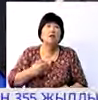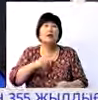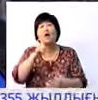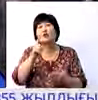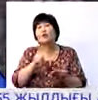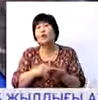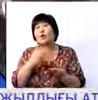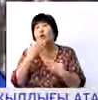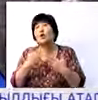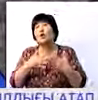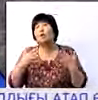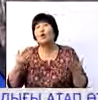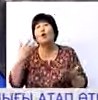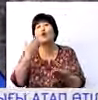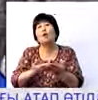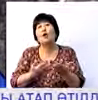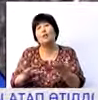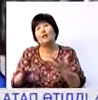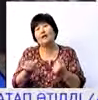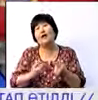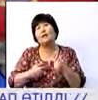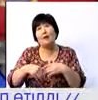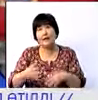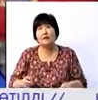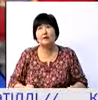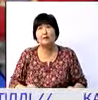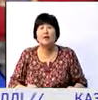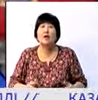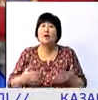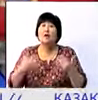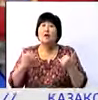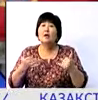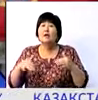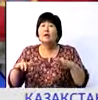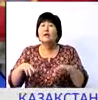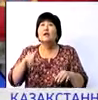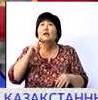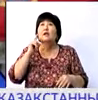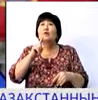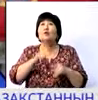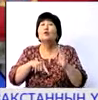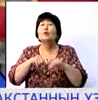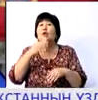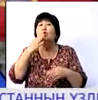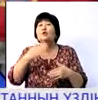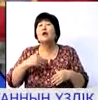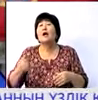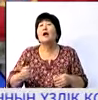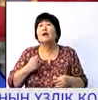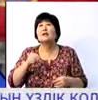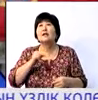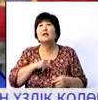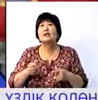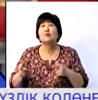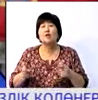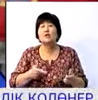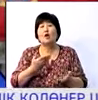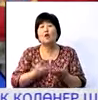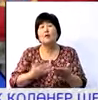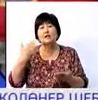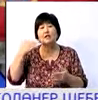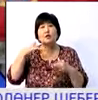сауалдарын қойып, мол мағлұмат алып қайтты. Бүгінгі шарамыз жалпы жастарды отансүйгіштікке әскери қызметке даярлау мақсатында